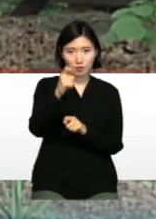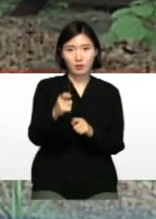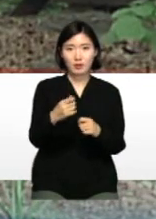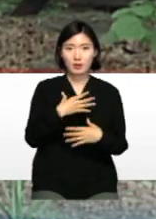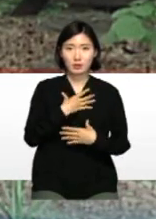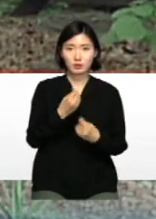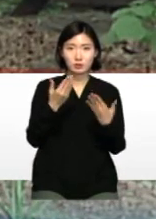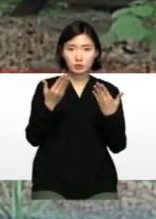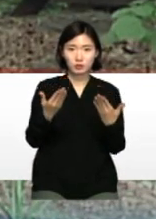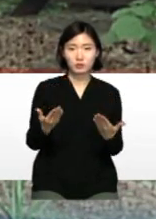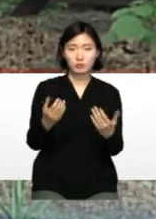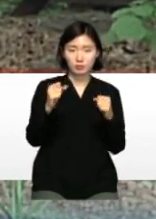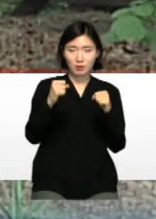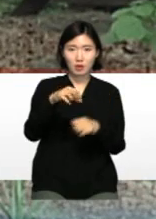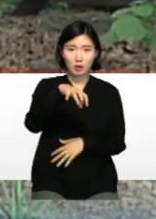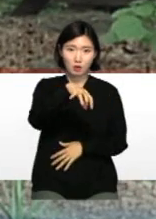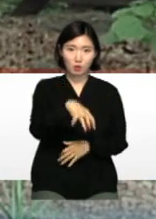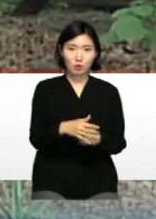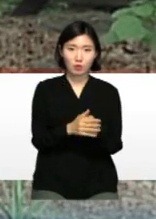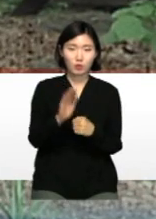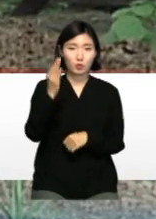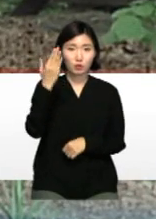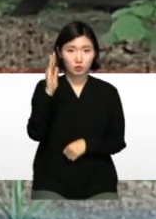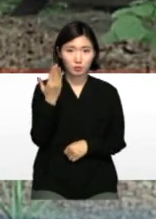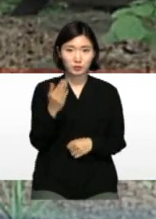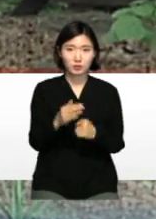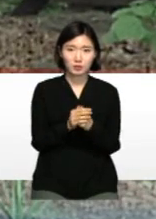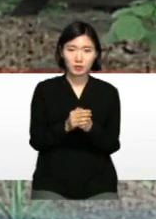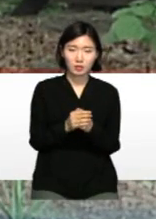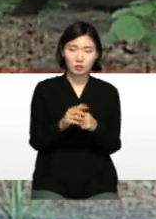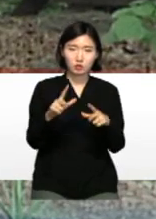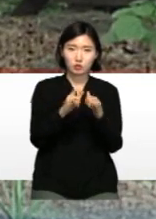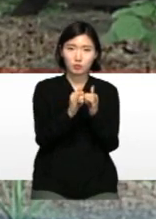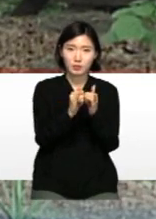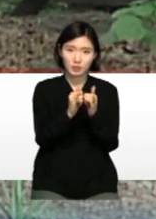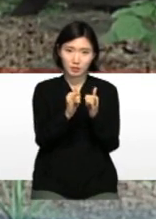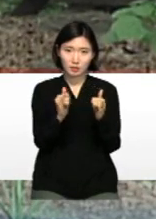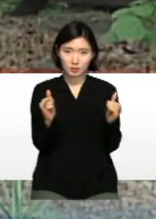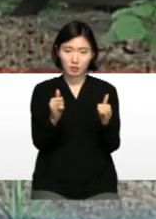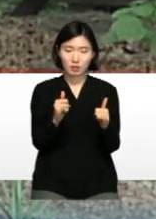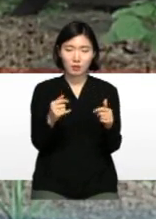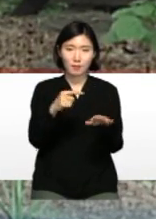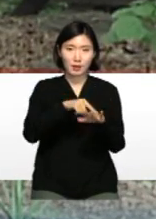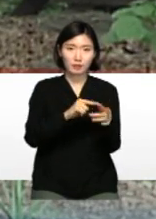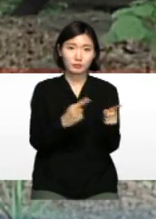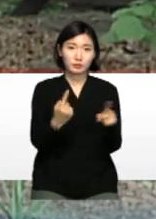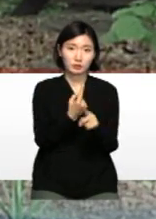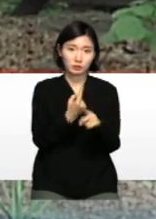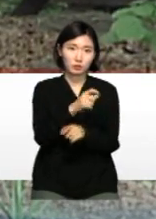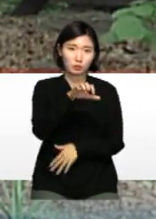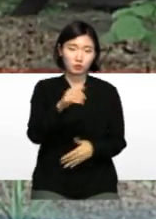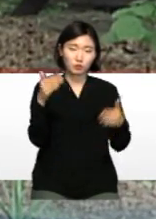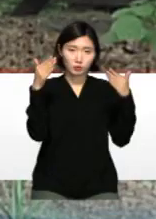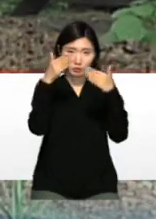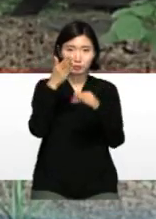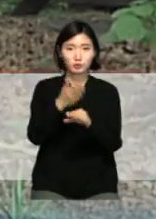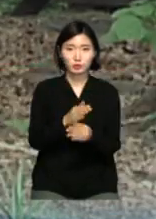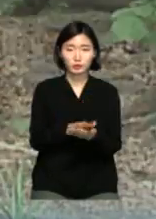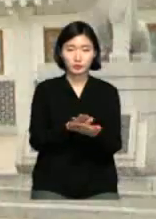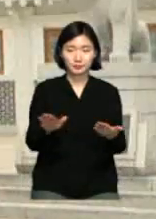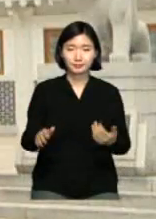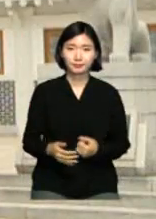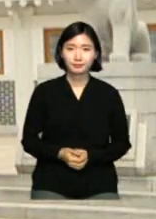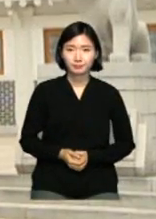있습니다. 이 현충원이 최근 들어서는 인근 주민들의 힐링 공간으로도 주목받고 있는데요. 박용 기자가 현장에 다녀왔습니다.